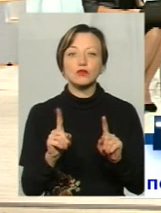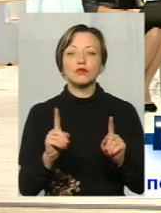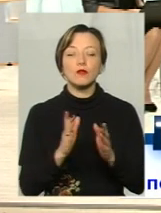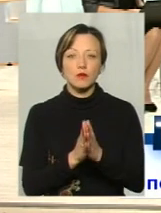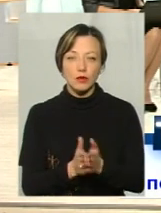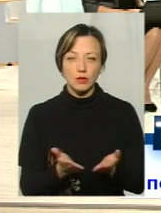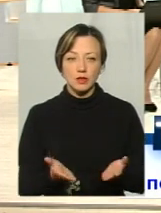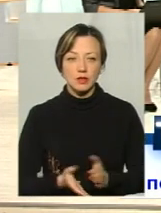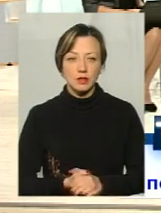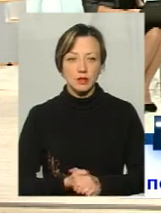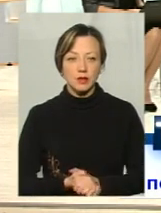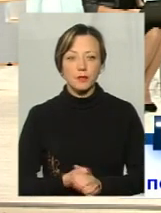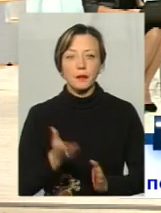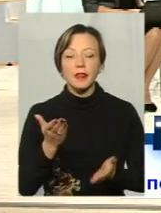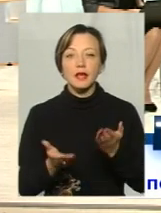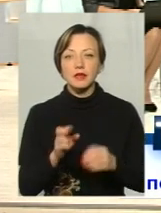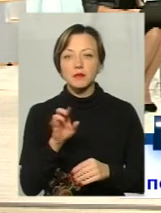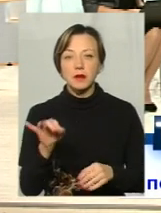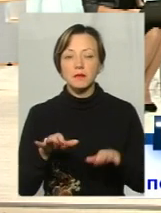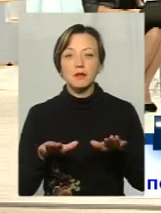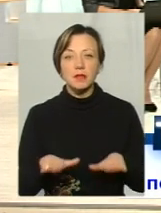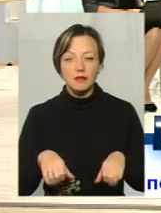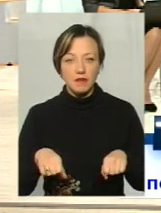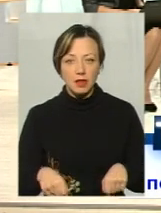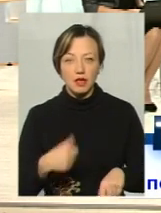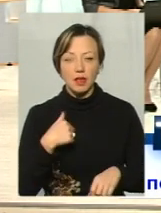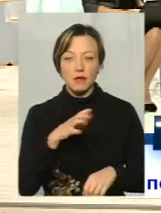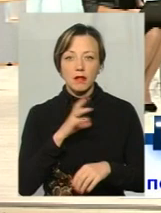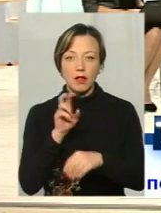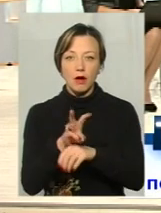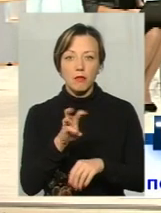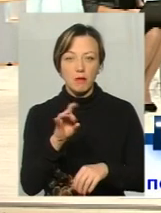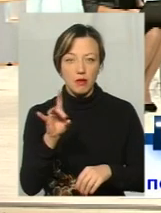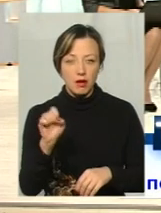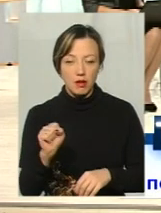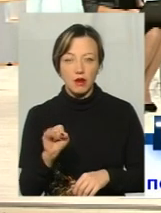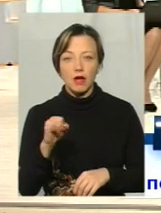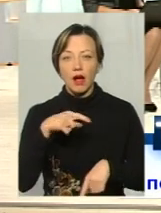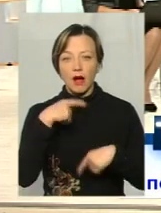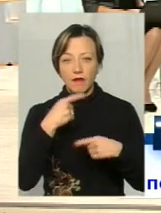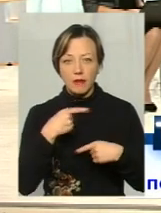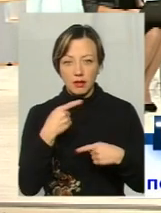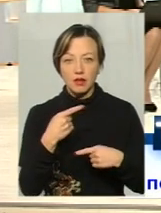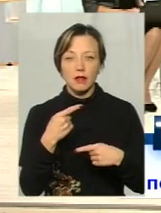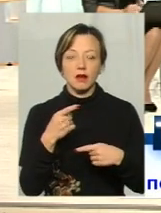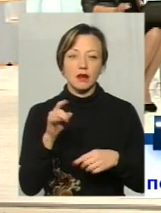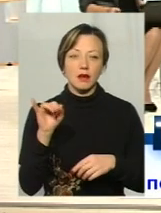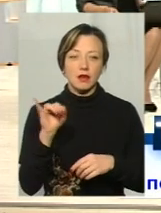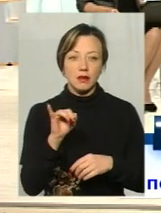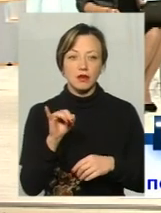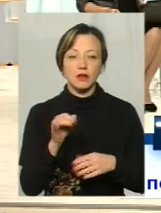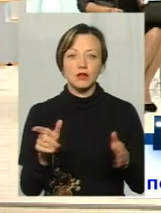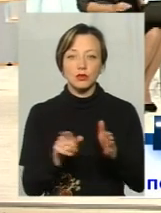просите. Вот. И если бы местные власти, я была у мэра, И я говорила в колуарах и